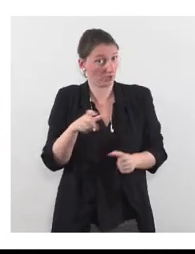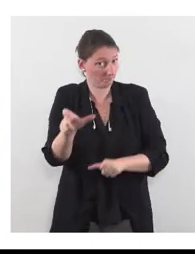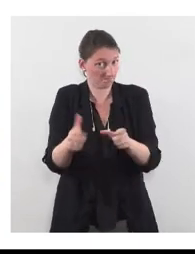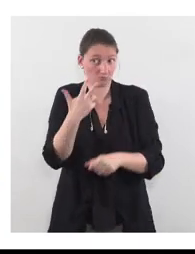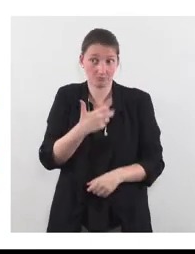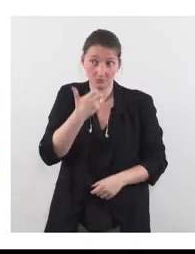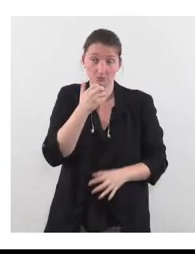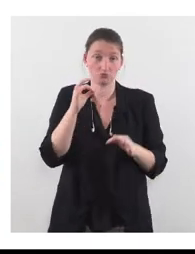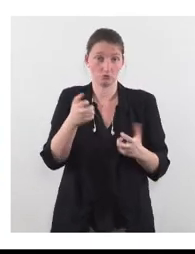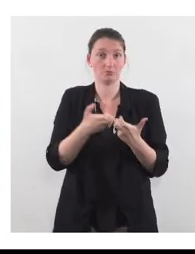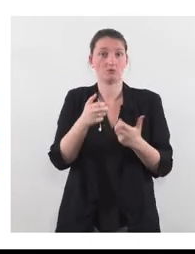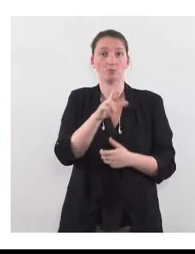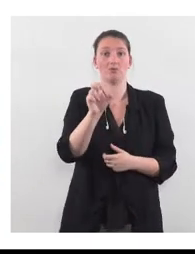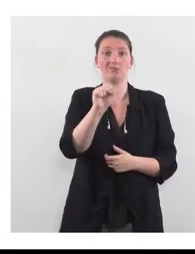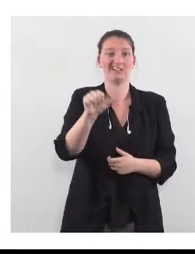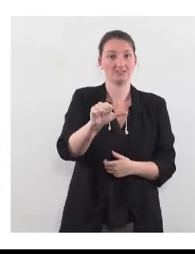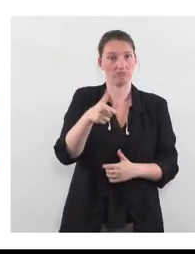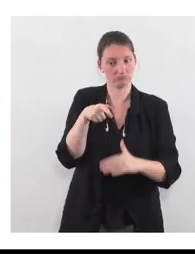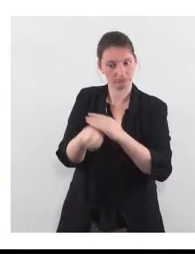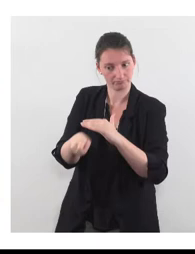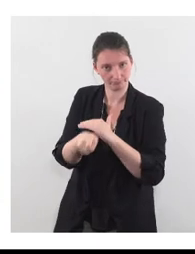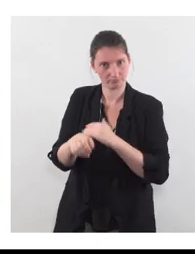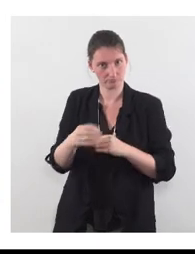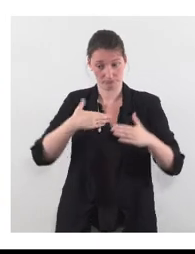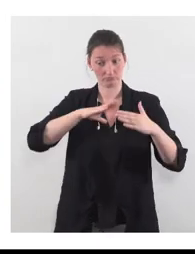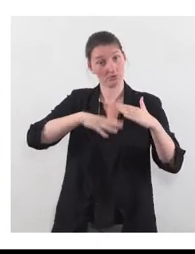notamment allocataires du revenu de solidarité active. On se